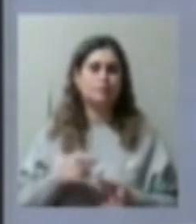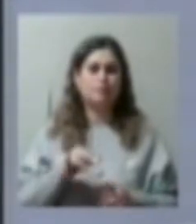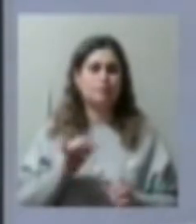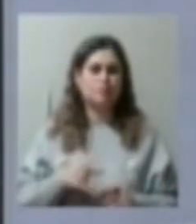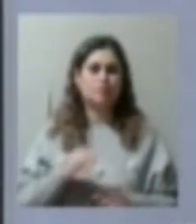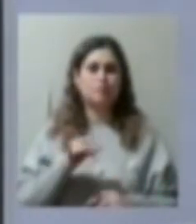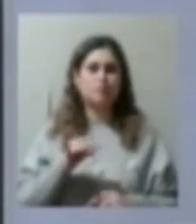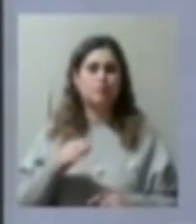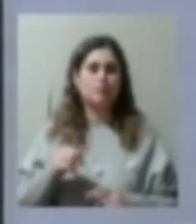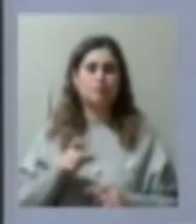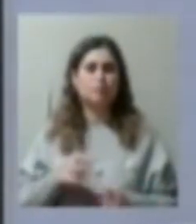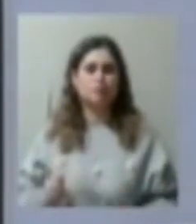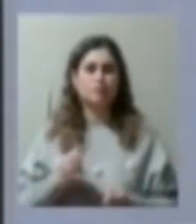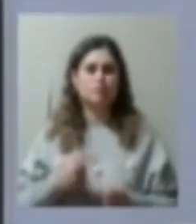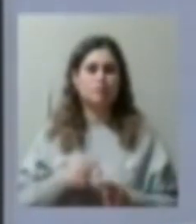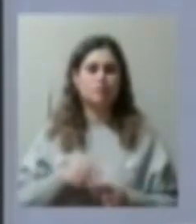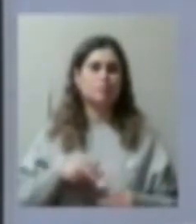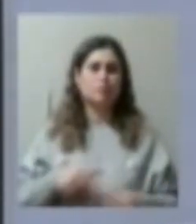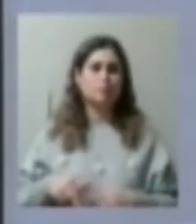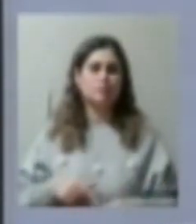наприклад, людей дотримуватись тих же пішоходів